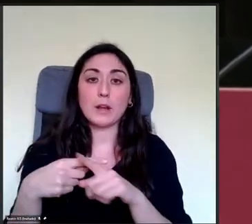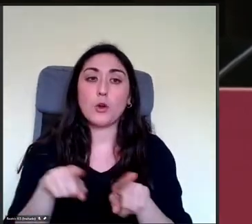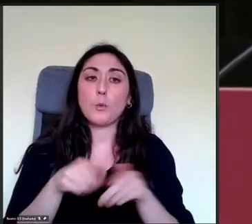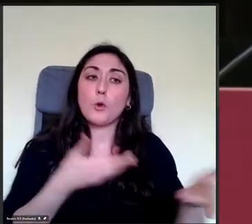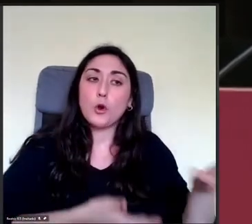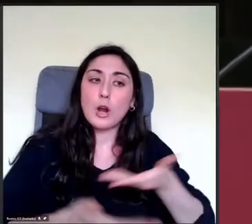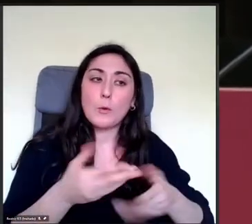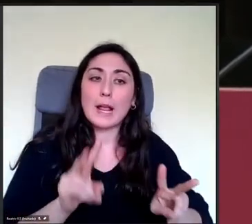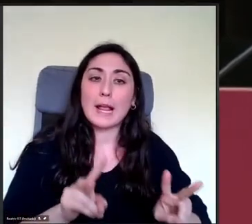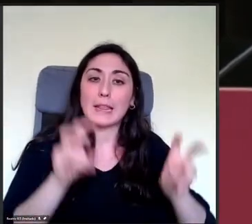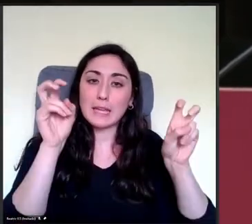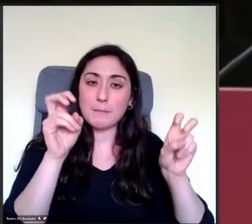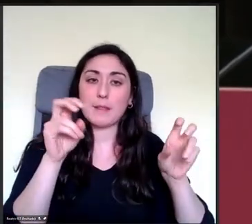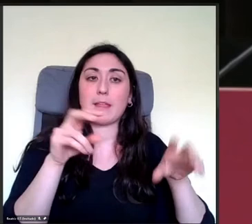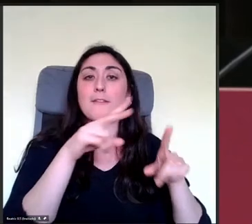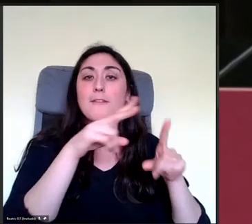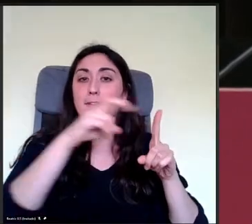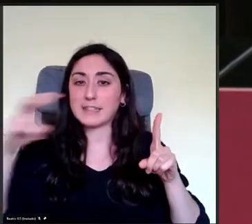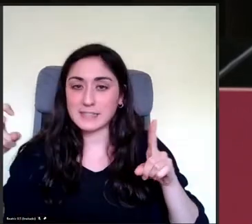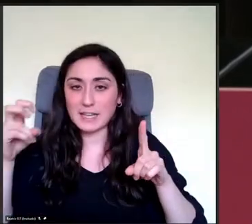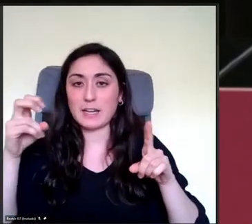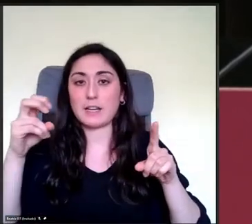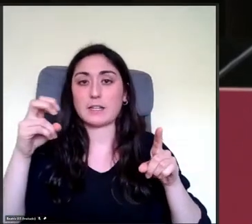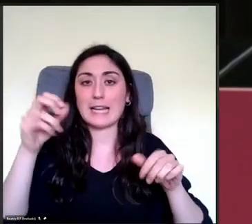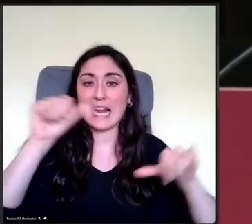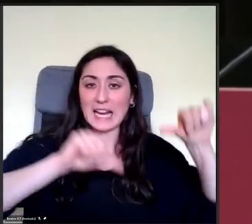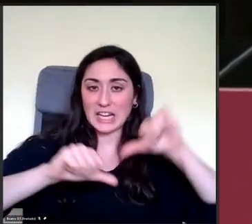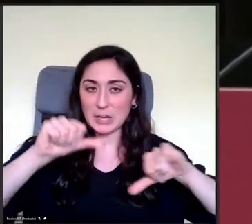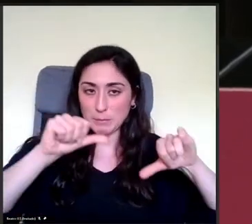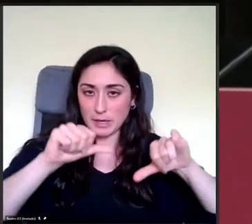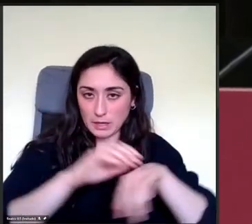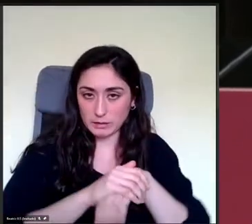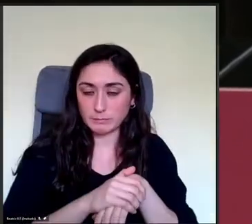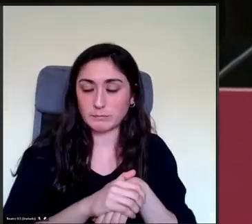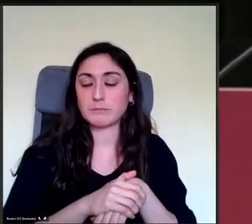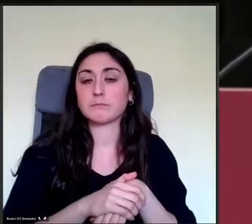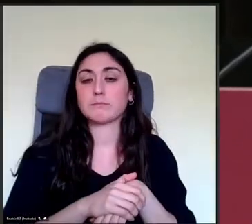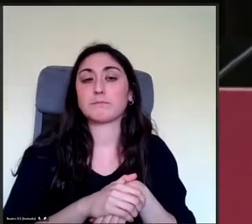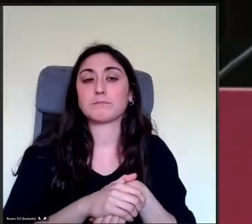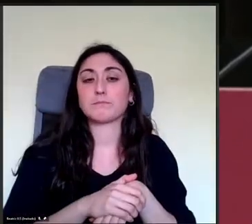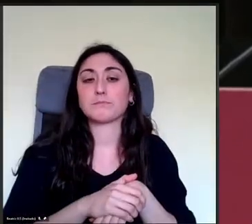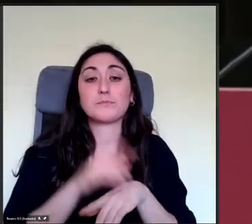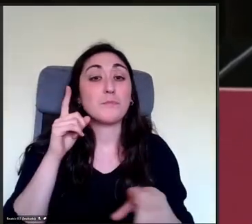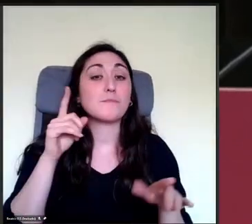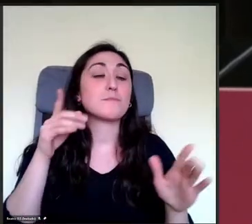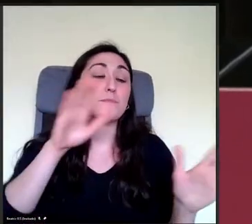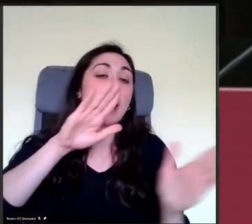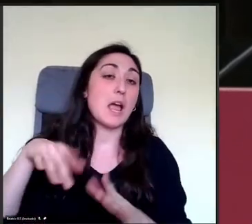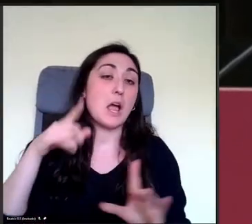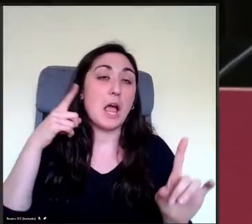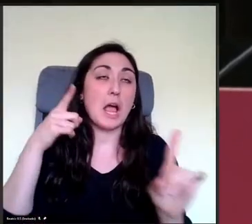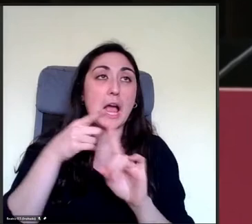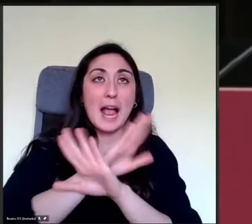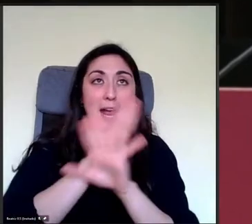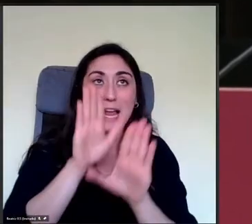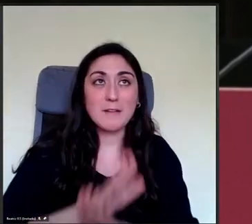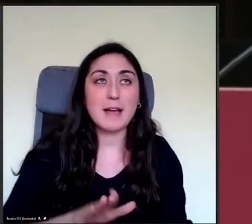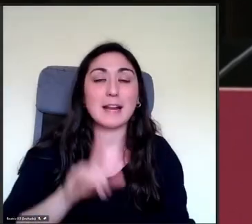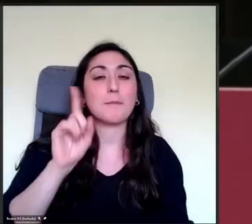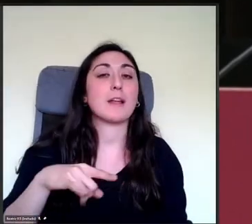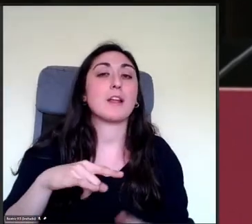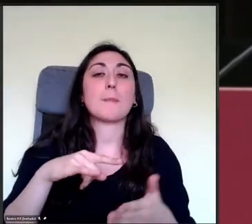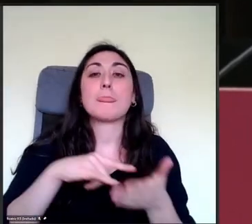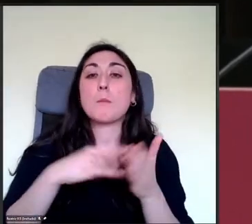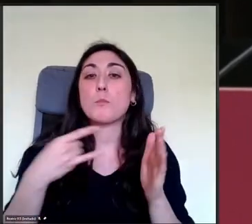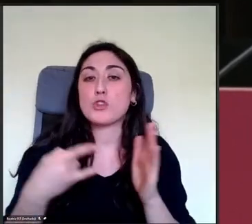química. I per acabar, tenim el projecte que ja es va presentar fa 2 anys,